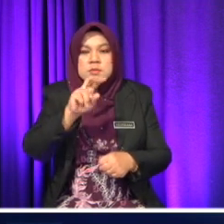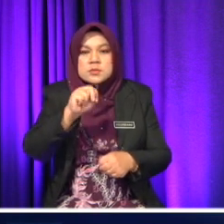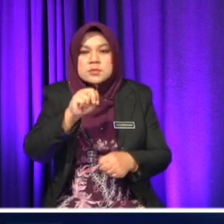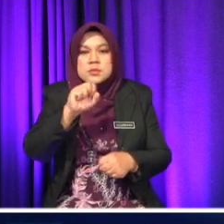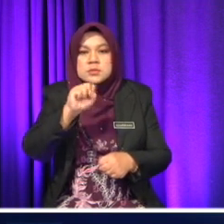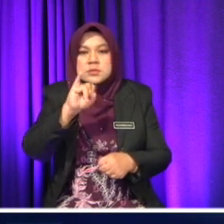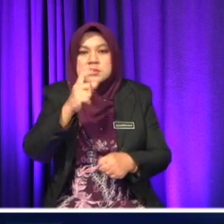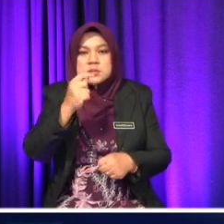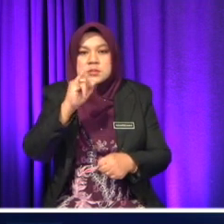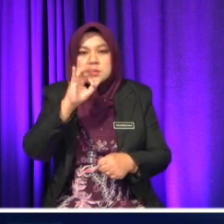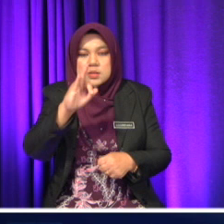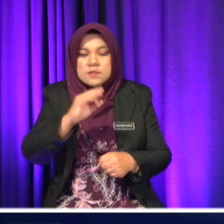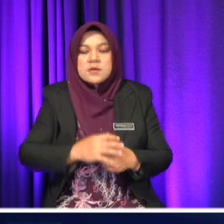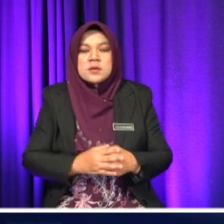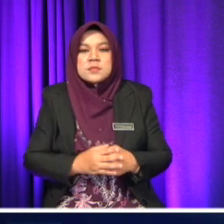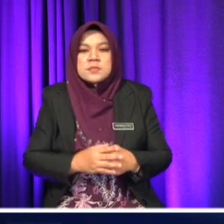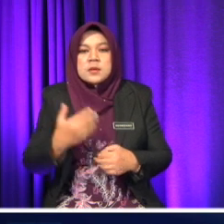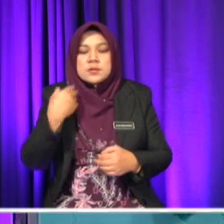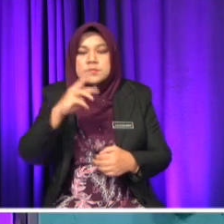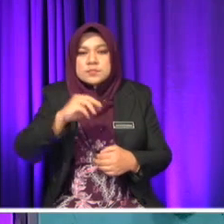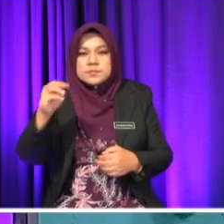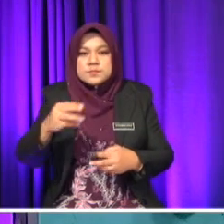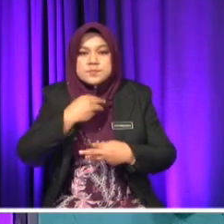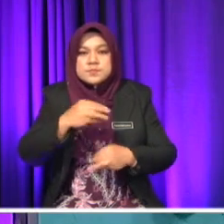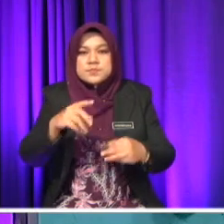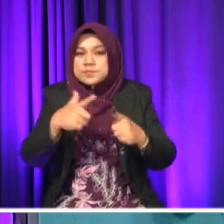sekeliling kita yang contoh murid-murid di adil